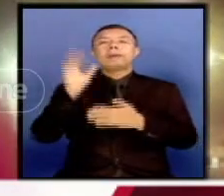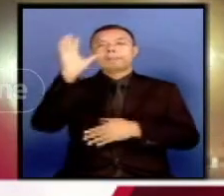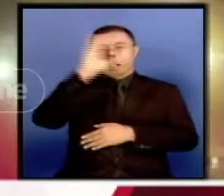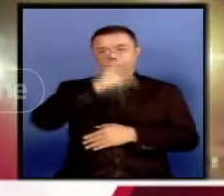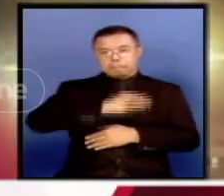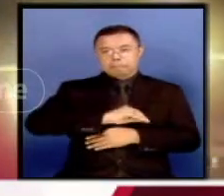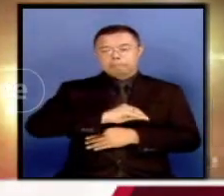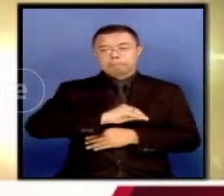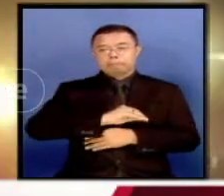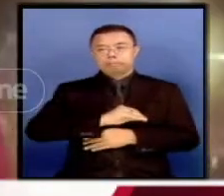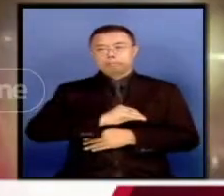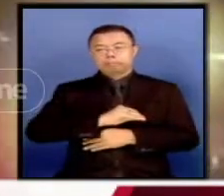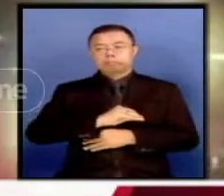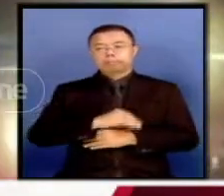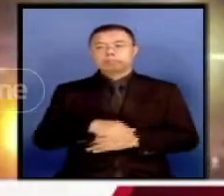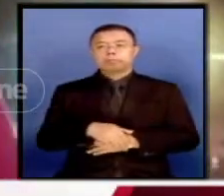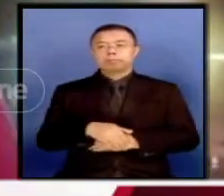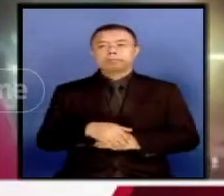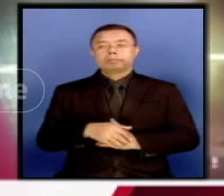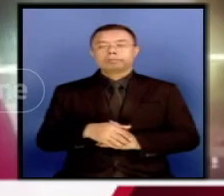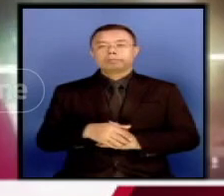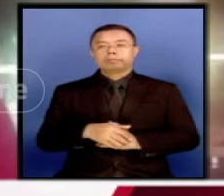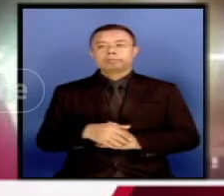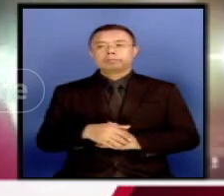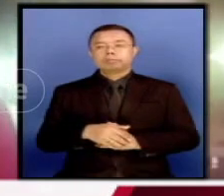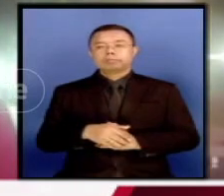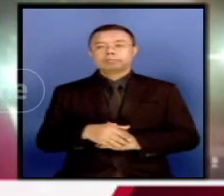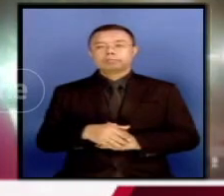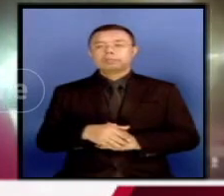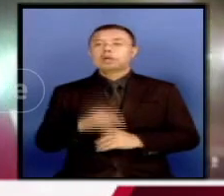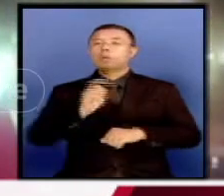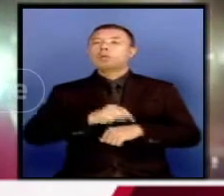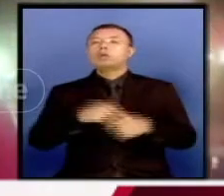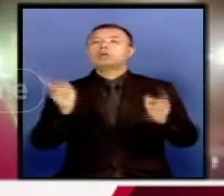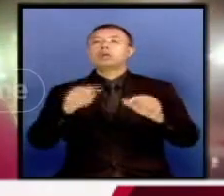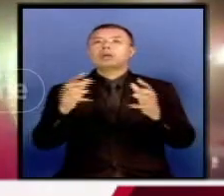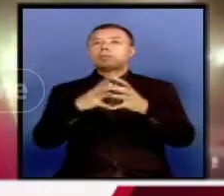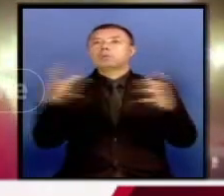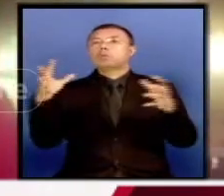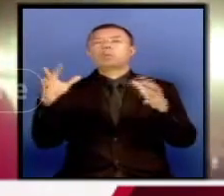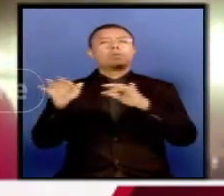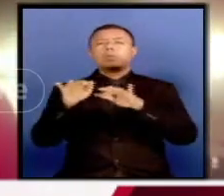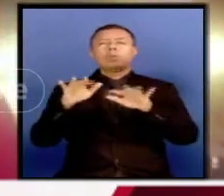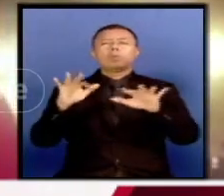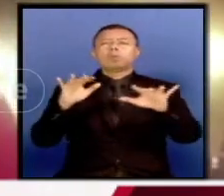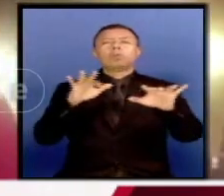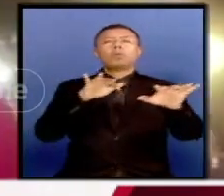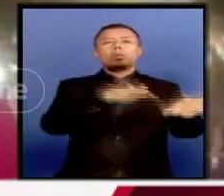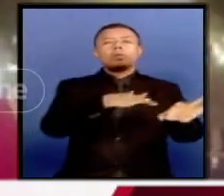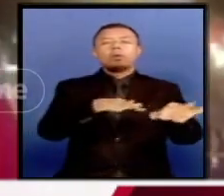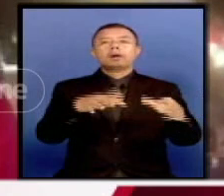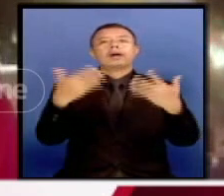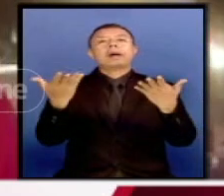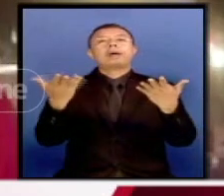hari nanti. Baik. Ervan, ketika terjadi kepadatan kendaraan, apa